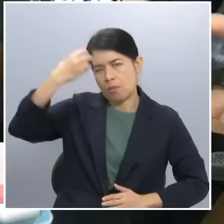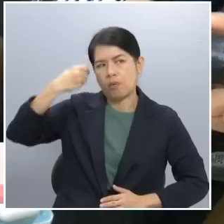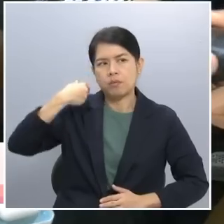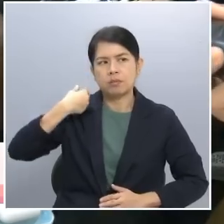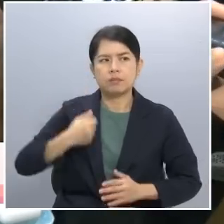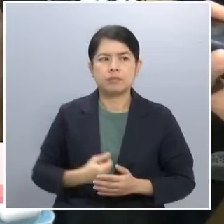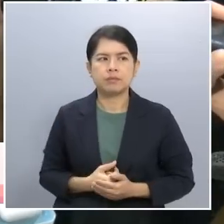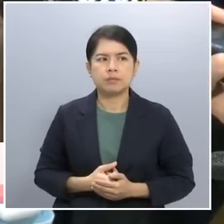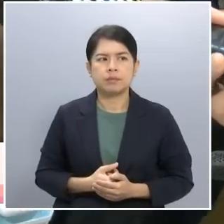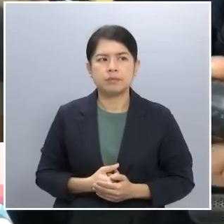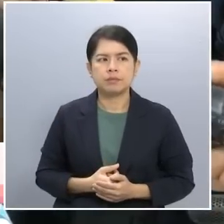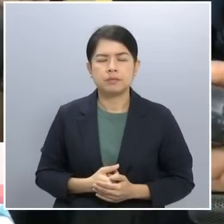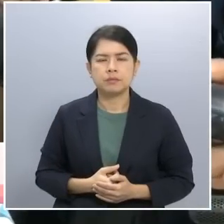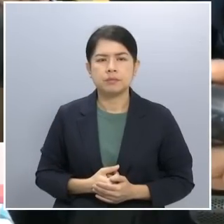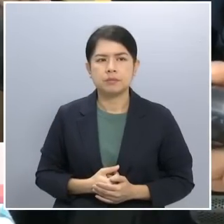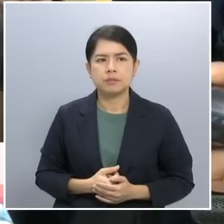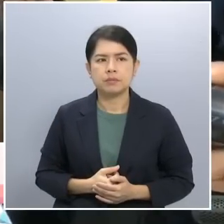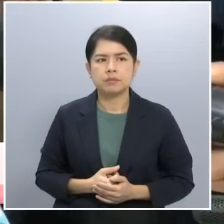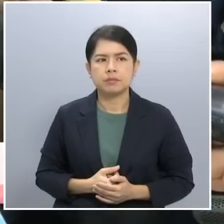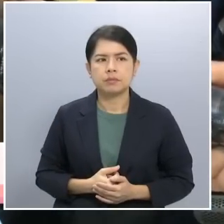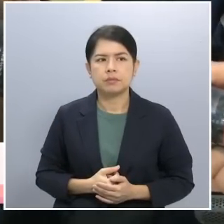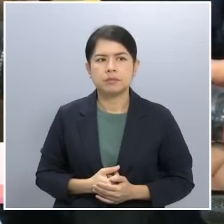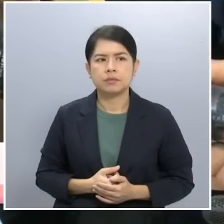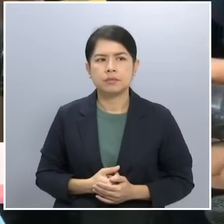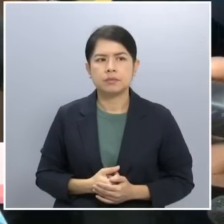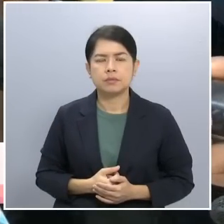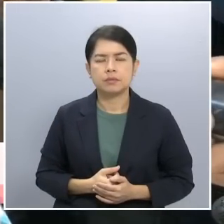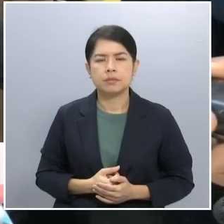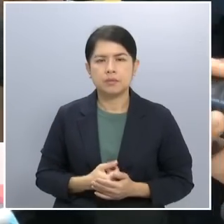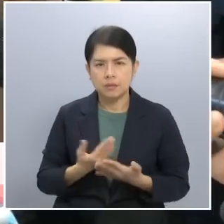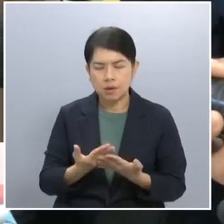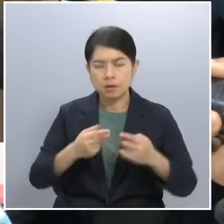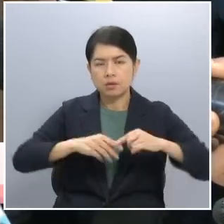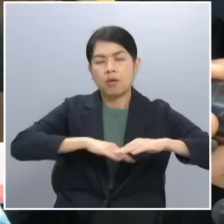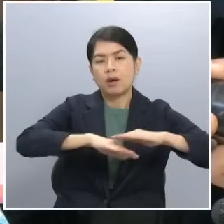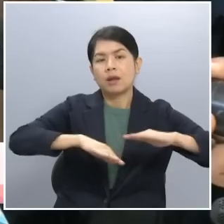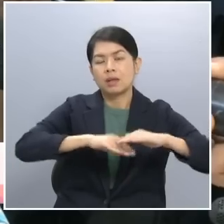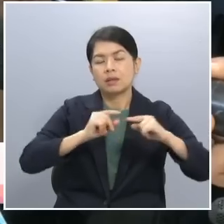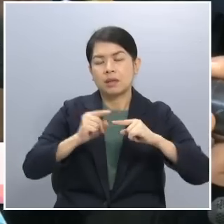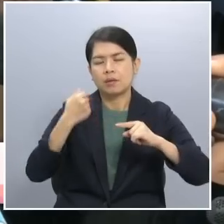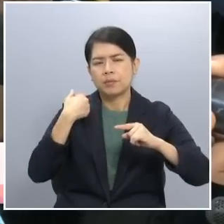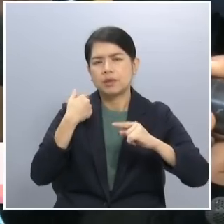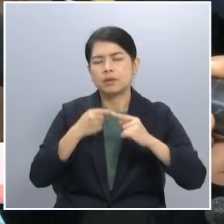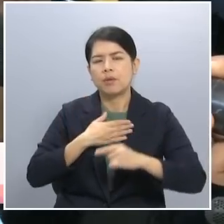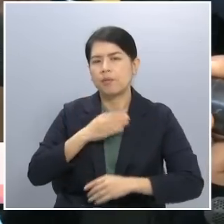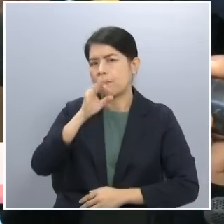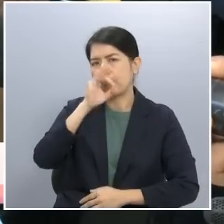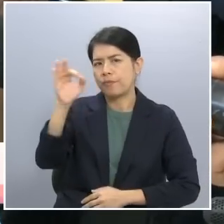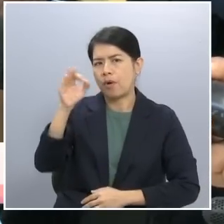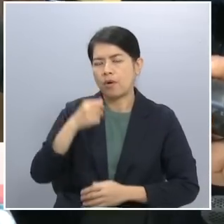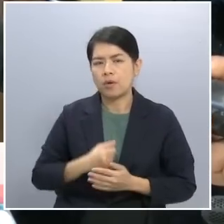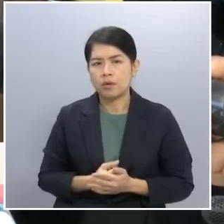ายที่บอกว่าไม่ได้รับความเป็นธรรมอะไร อันนี้เรื่องอันนี้อยู่ที่คุณกันครับเพราะมันเป็นเอกสารครับผมร้องเรียนไปที่ CEO ของ